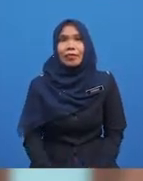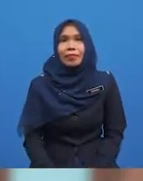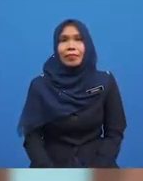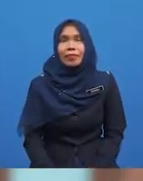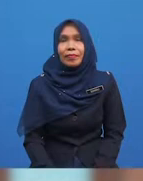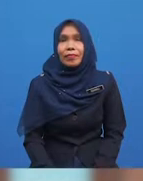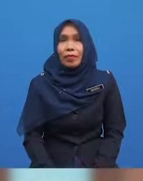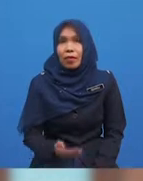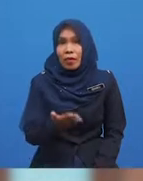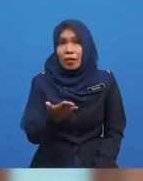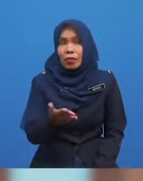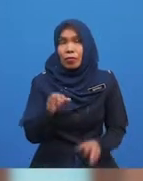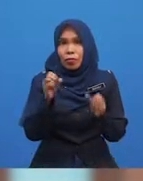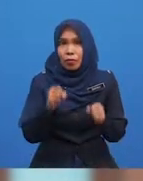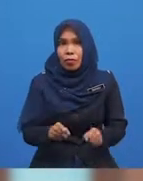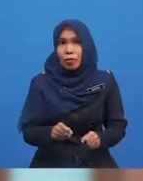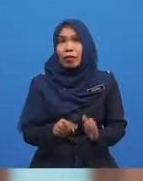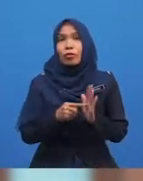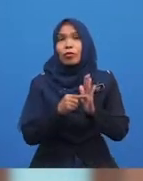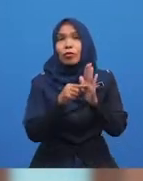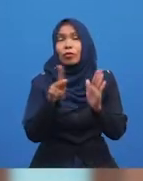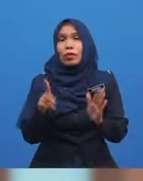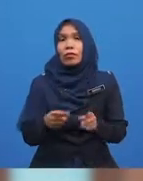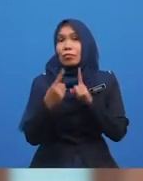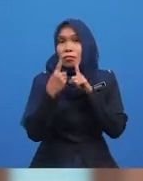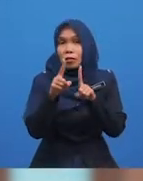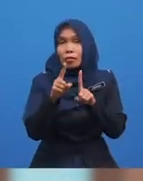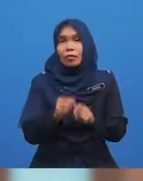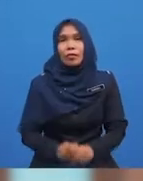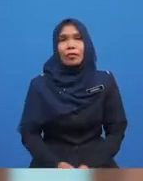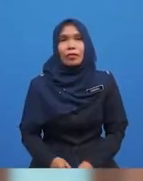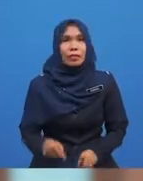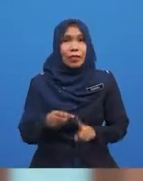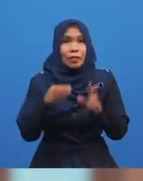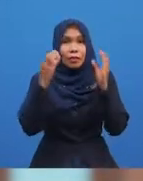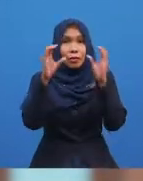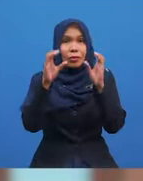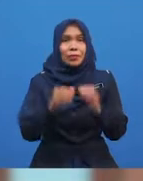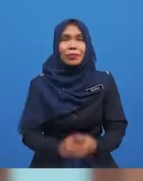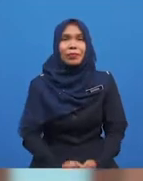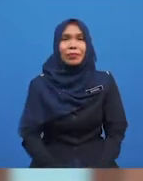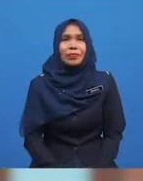Kamu boleh buktikan atau tunjukkan jawapannya pada cikgu?